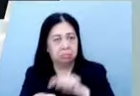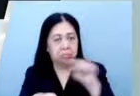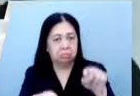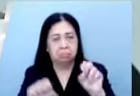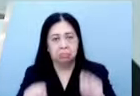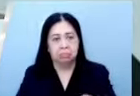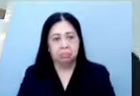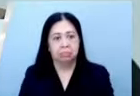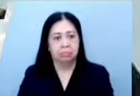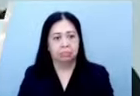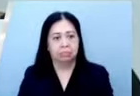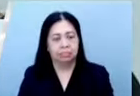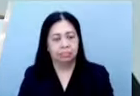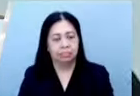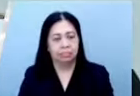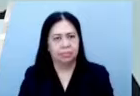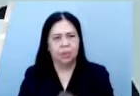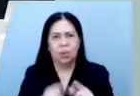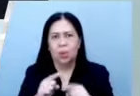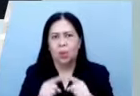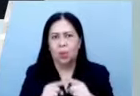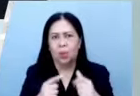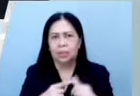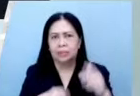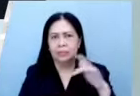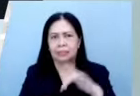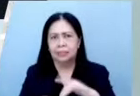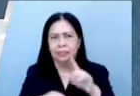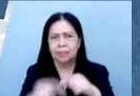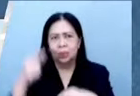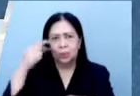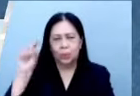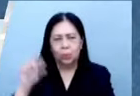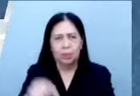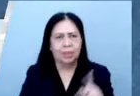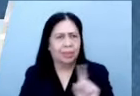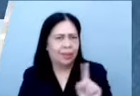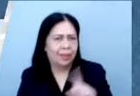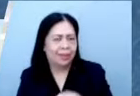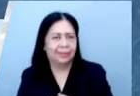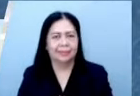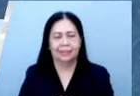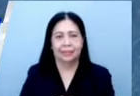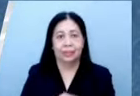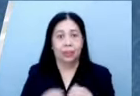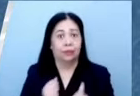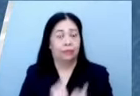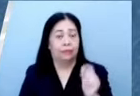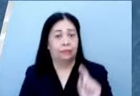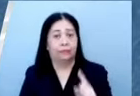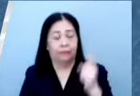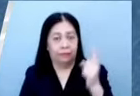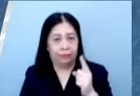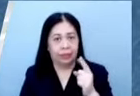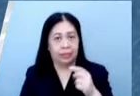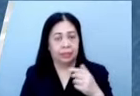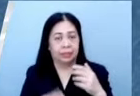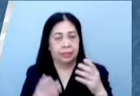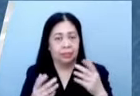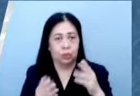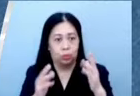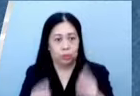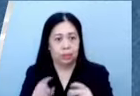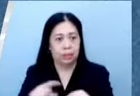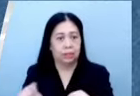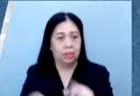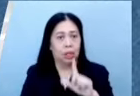Kuya Kim, kailan ba unang narating ng tao ang buwan? Kuya Kim, ano na? Ang pinakaunang human-made object na nakarating sa buwan ay ang Luna 2